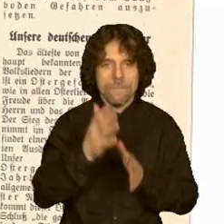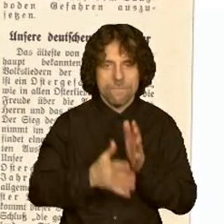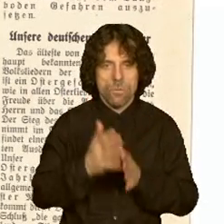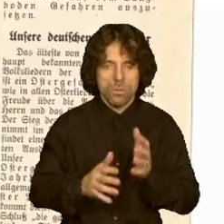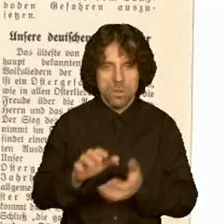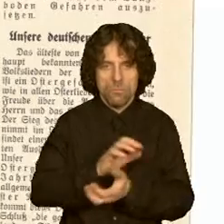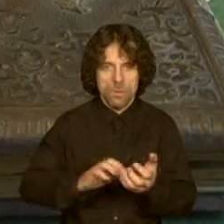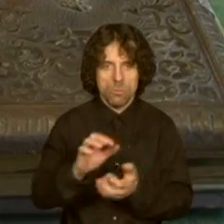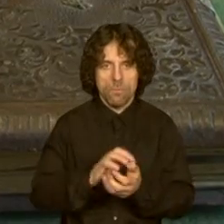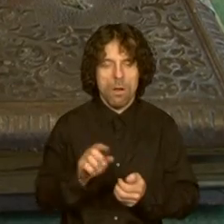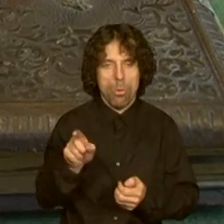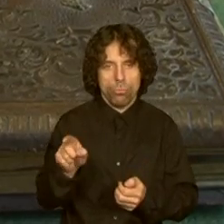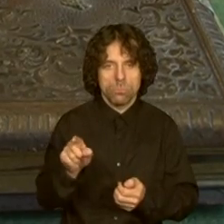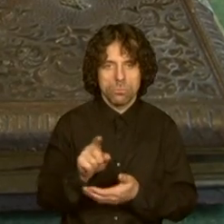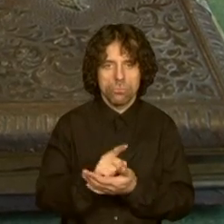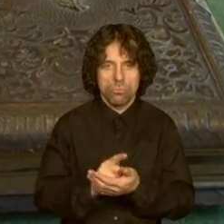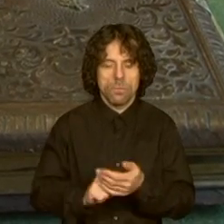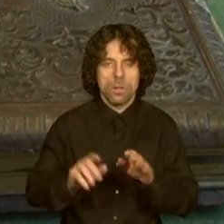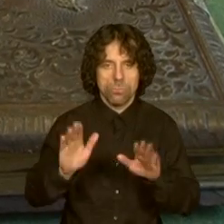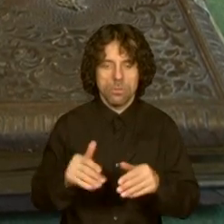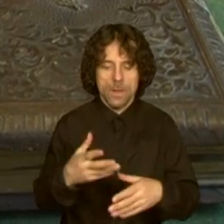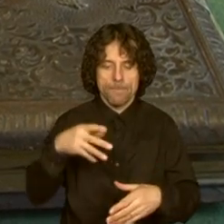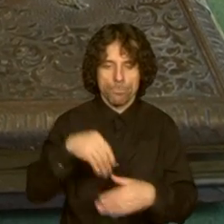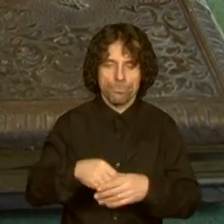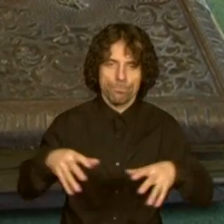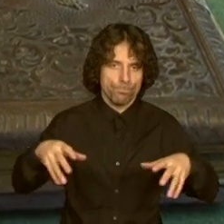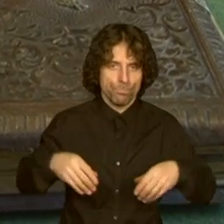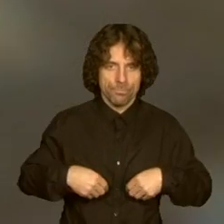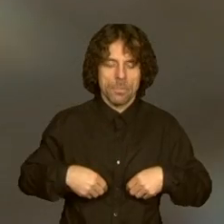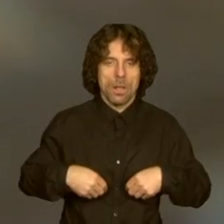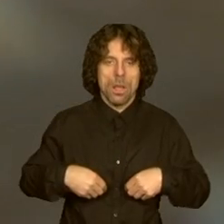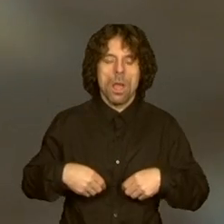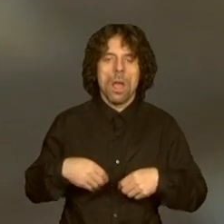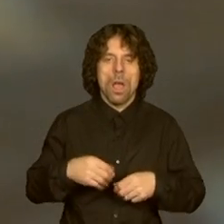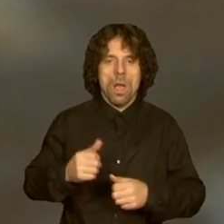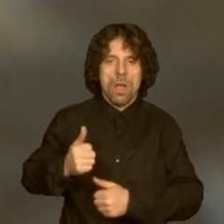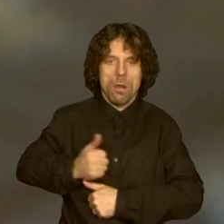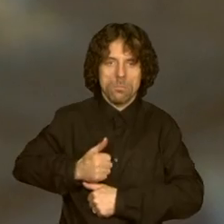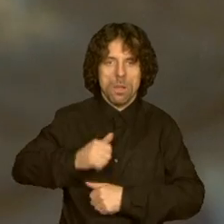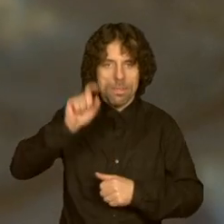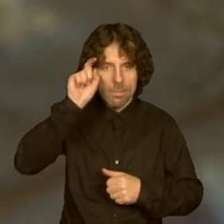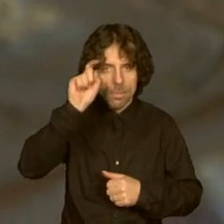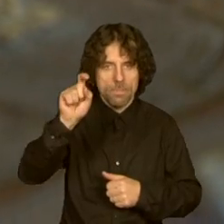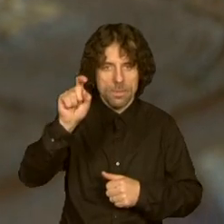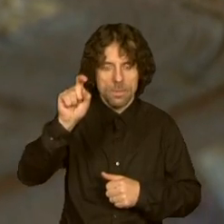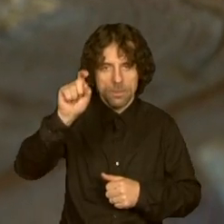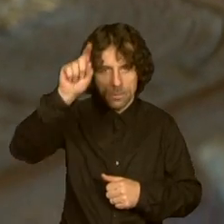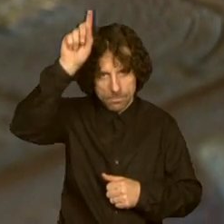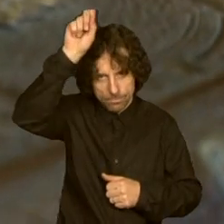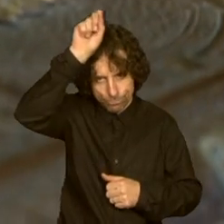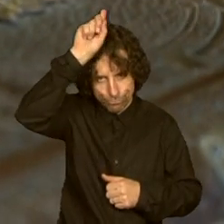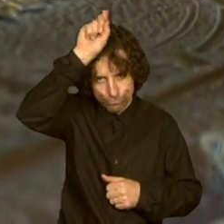wojna światowa. Jako Ślązak zostaje wcielony do armii niemieckiej i